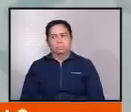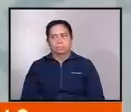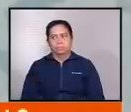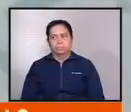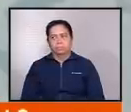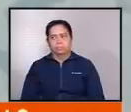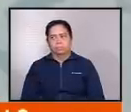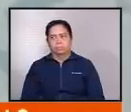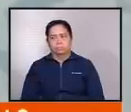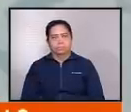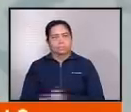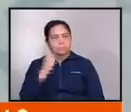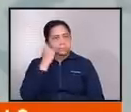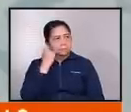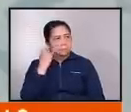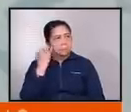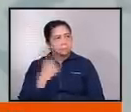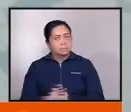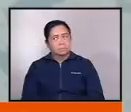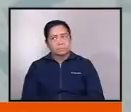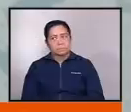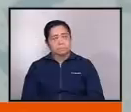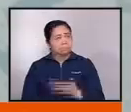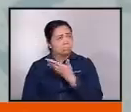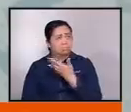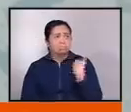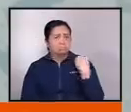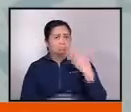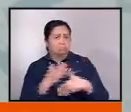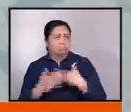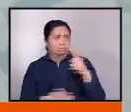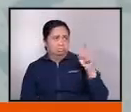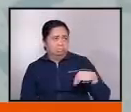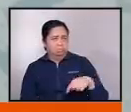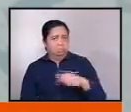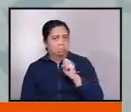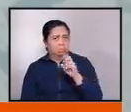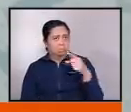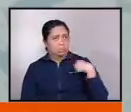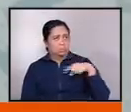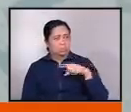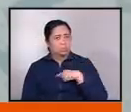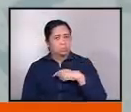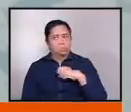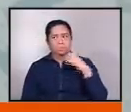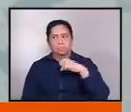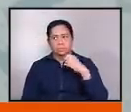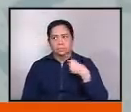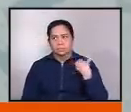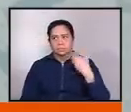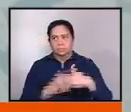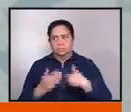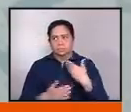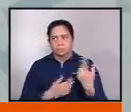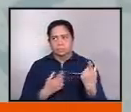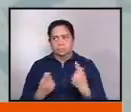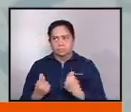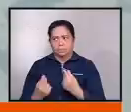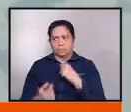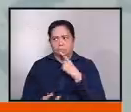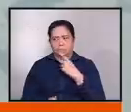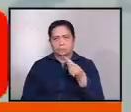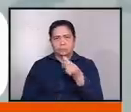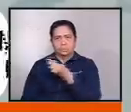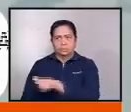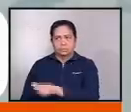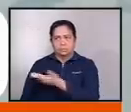Anytime. Miss Jocelyn. Apo. So may proseso na po talaga. So tayo po ay pupunta sa... May proseso naman pong ginawa. Actually, binigyan